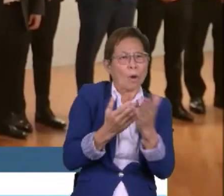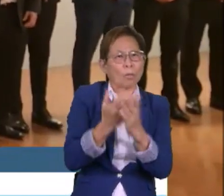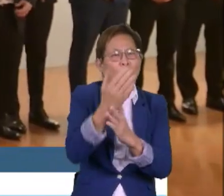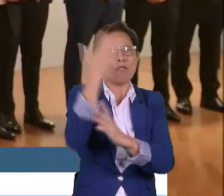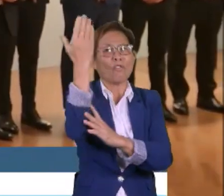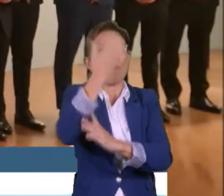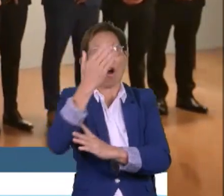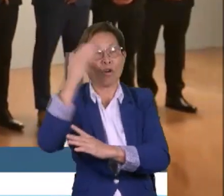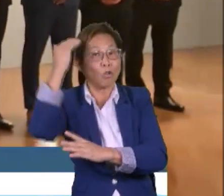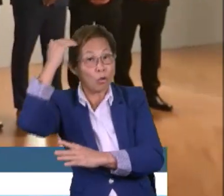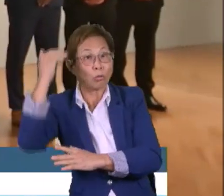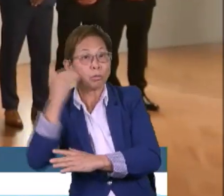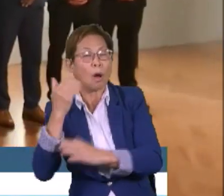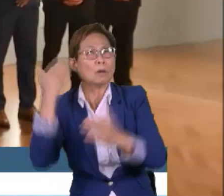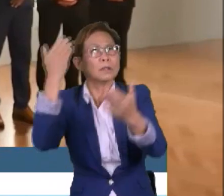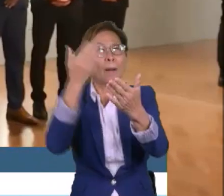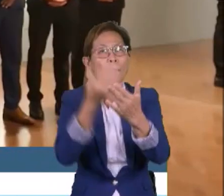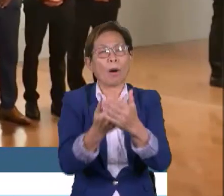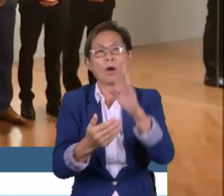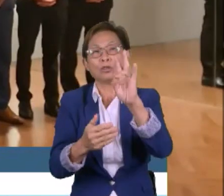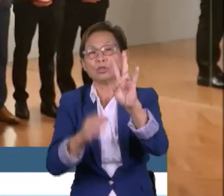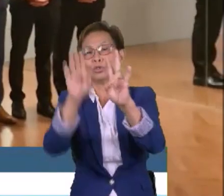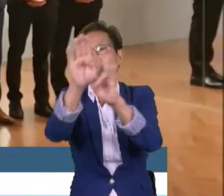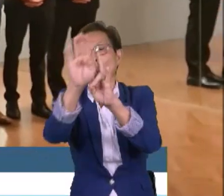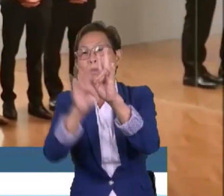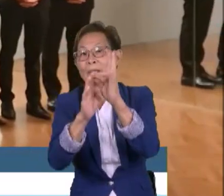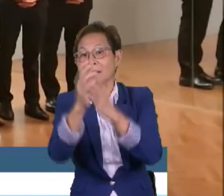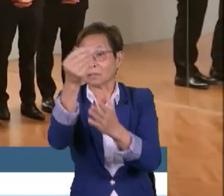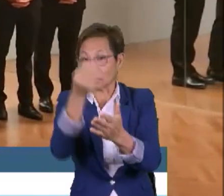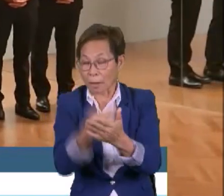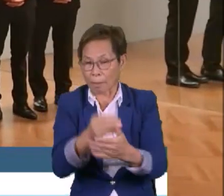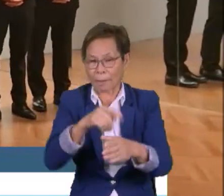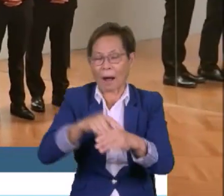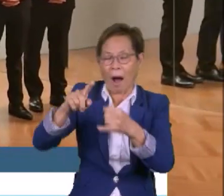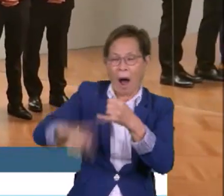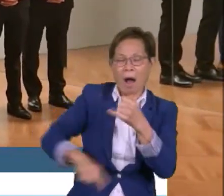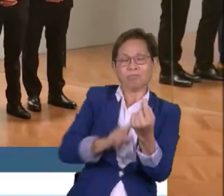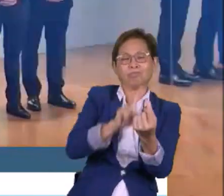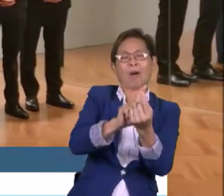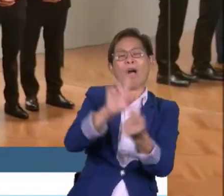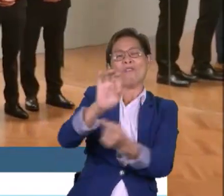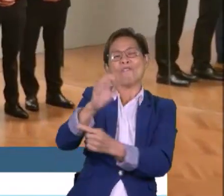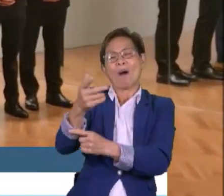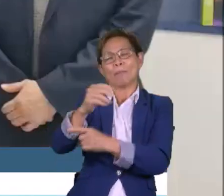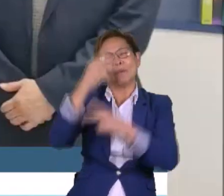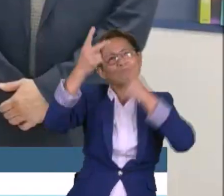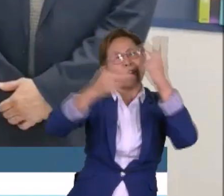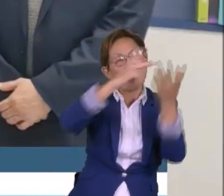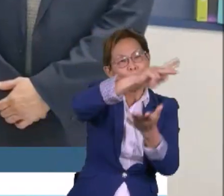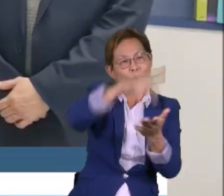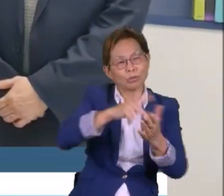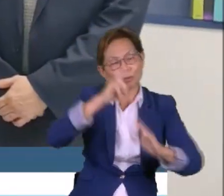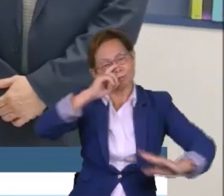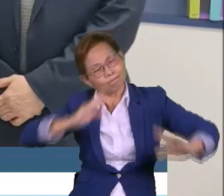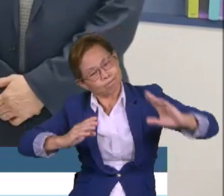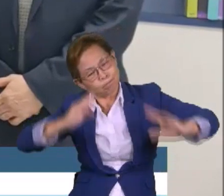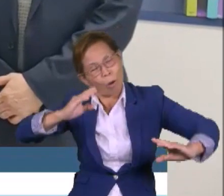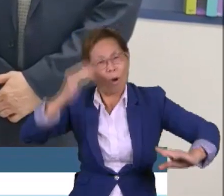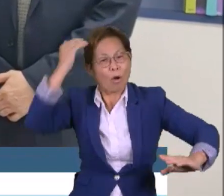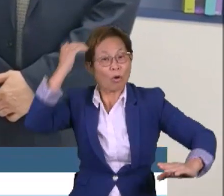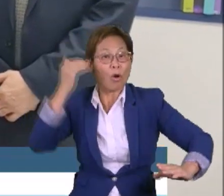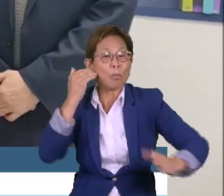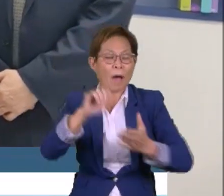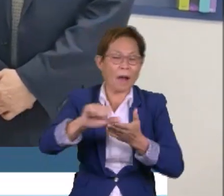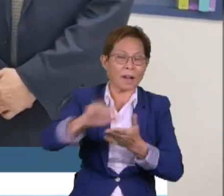film Korea Selatan mencetnya hampir 7 pada akhir pertemuan Fahmi turuk melawat pusat animasi Korean